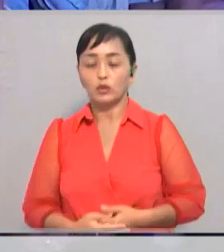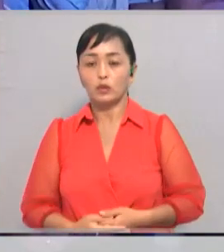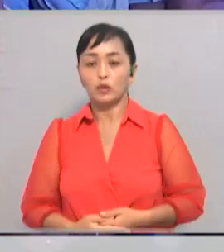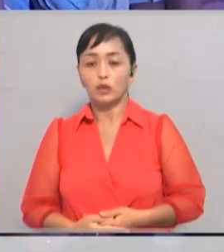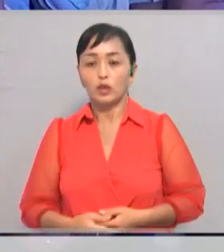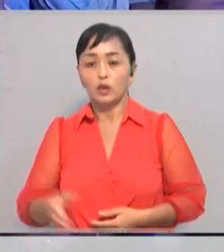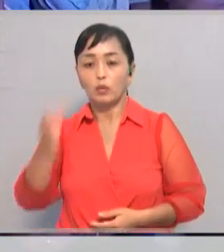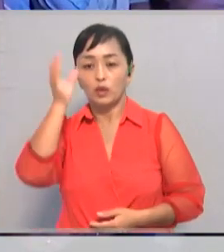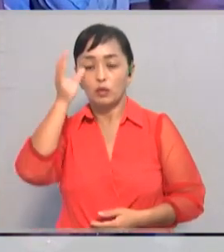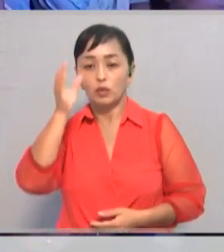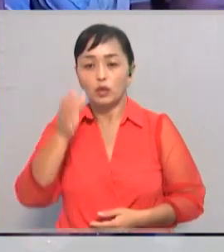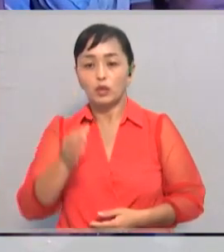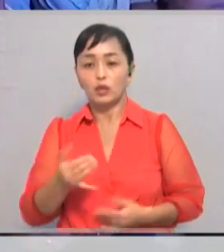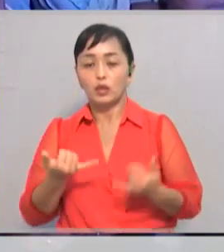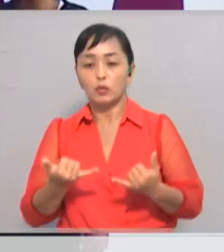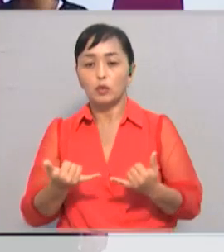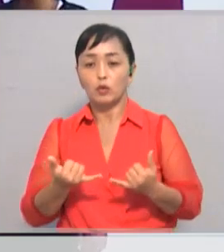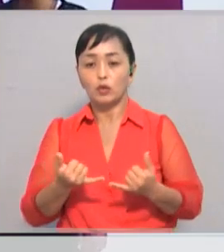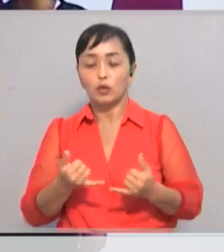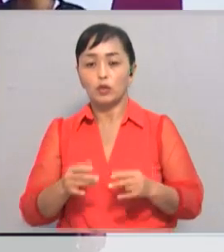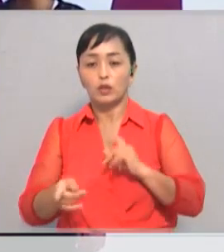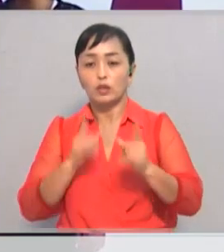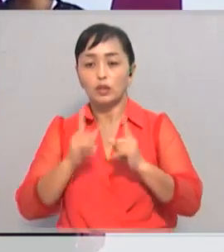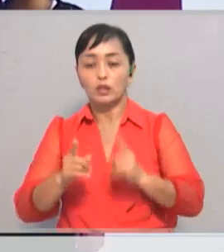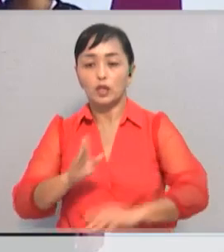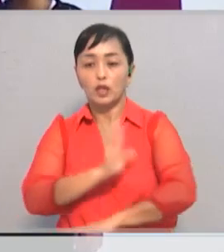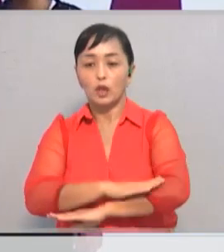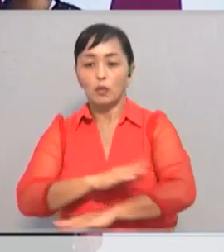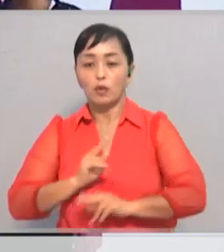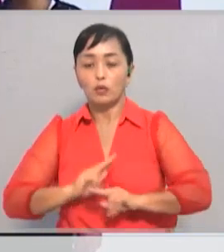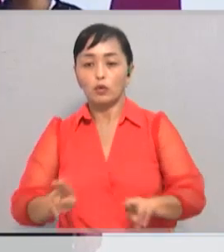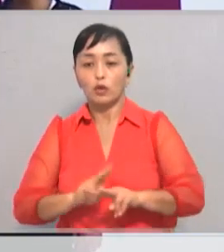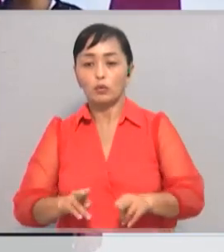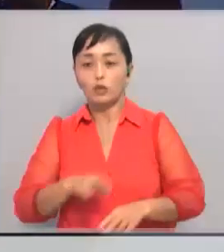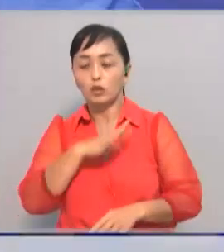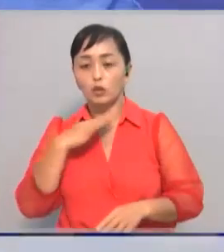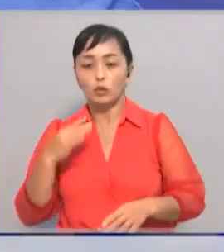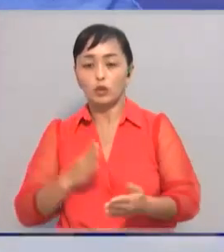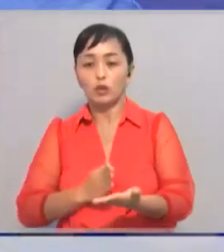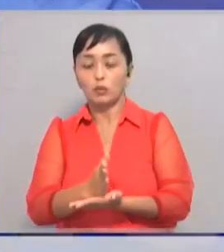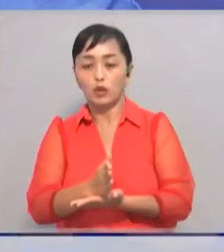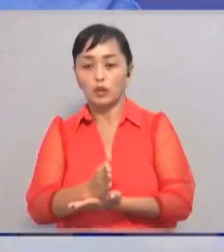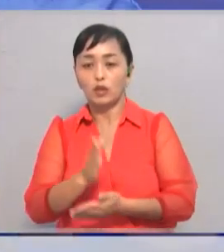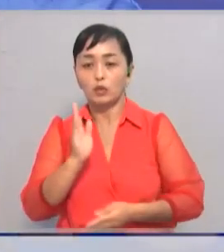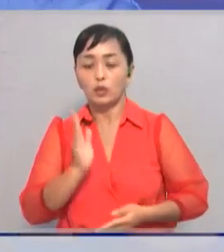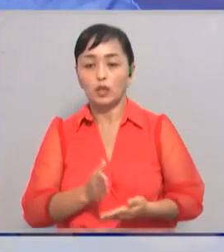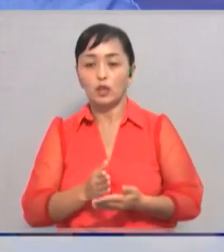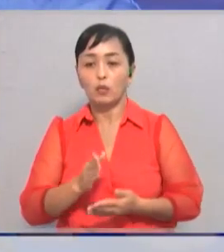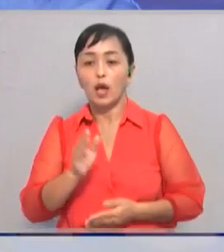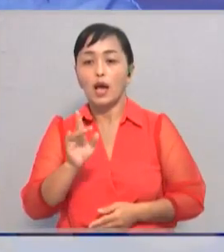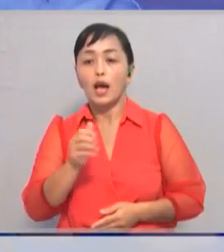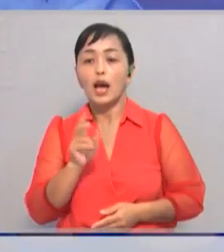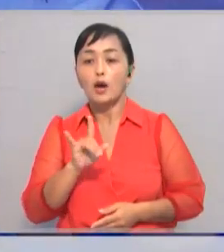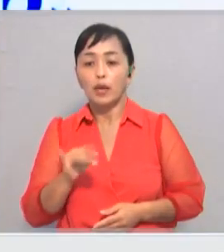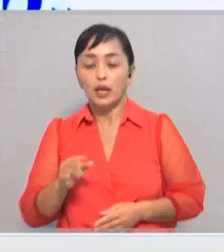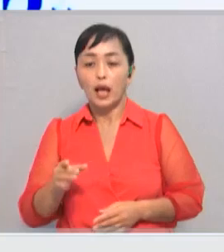Білім берудің мазмұны мен әдістемесін жетілдіру аясында пән мұғалімдеріне қолайлы жағдай жасап, бағыт-бағдар беріп отырған Ыбырай Алтынсарин атындағы Ұлттық Білім